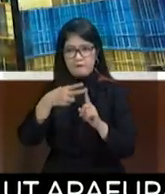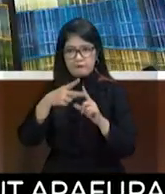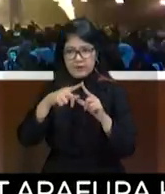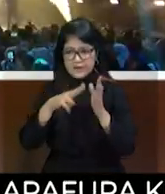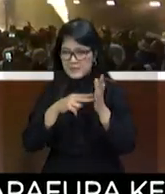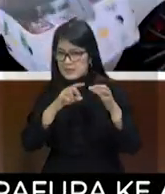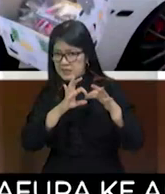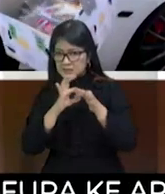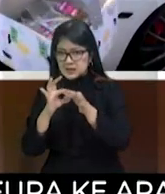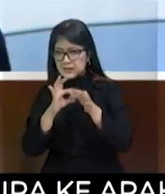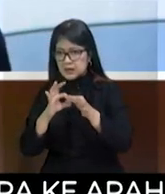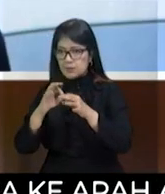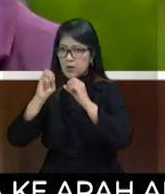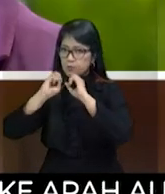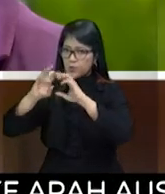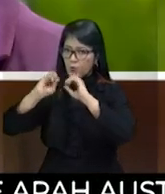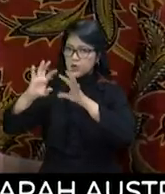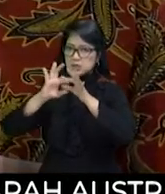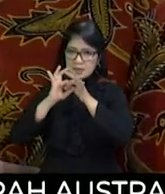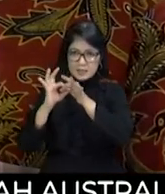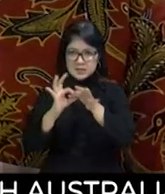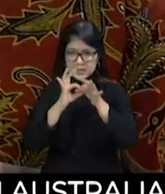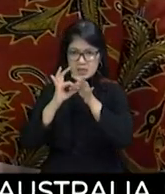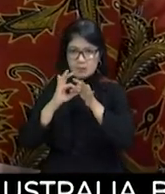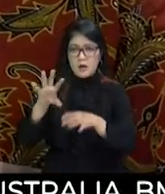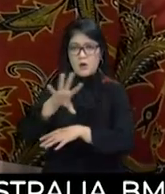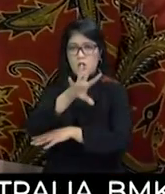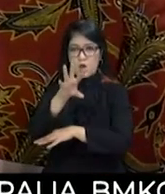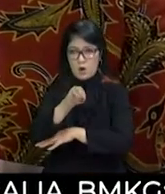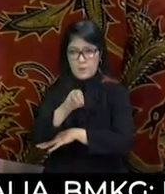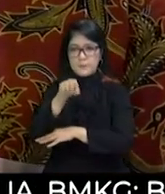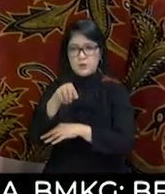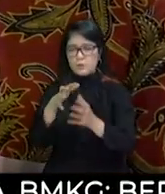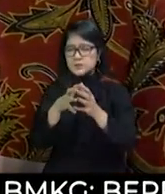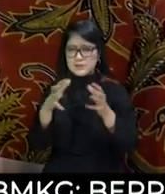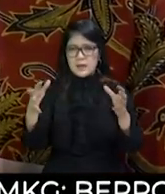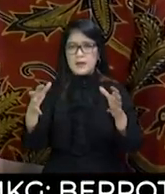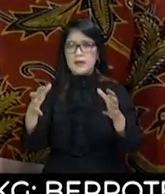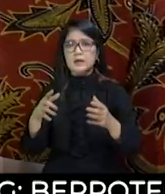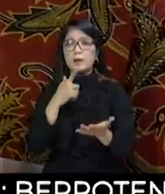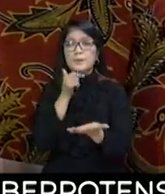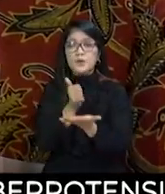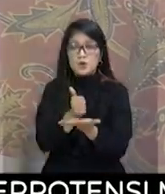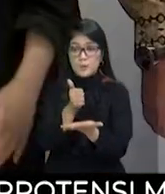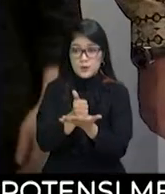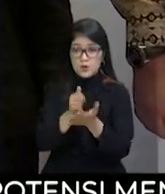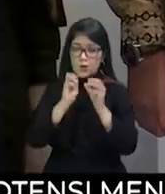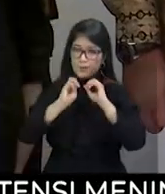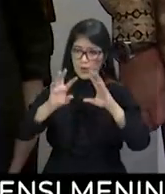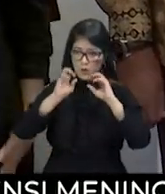join promotion, karena user base-nya Telkom pun besar. Kami juga punya user base sangat besar, bisa cross promo dan